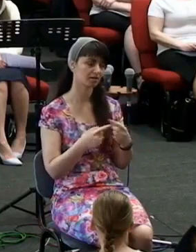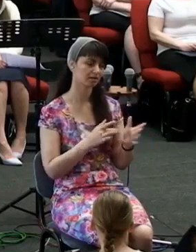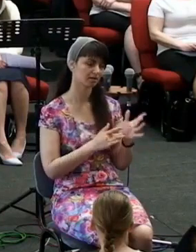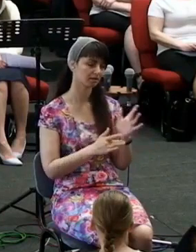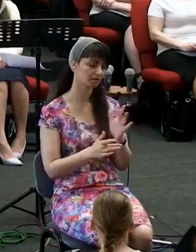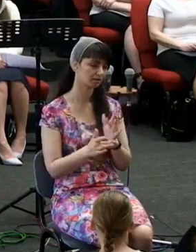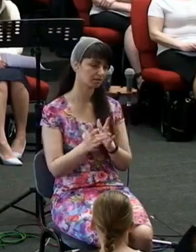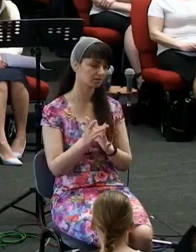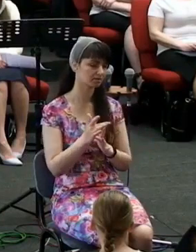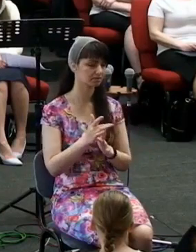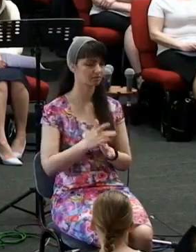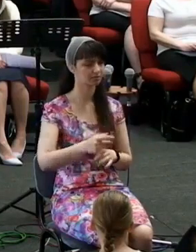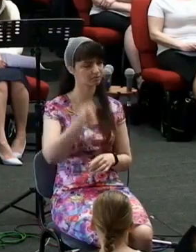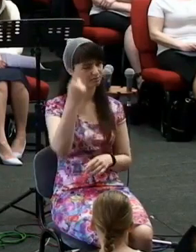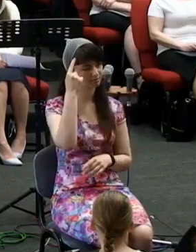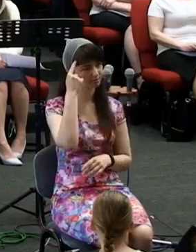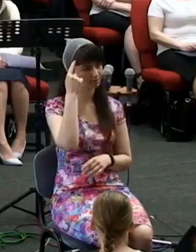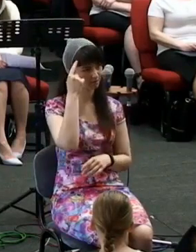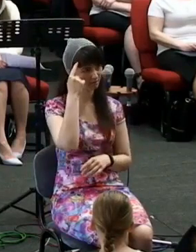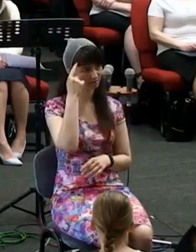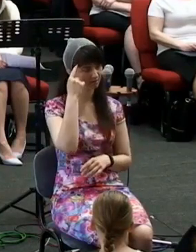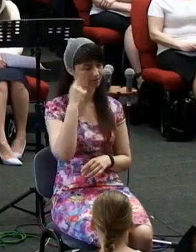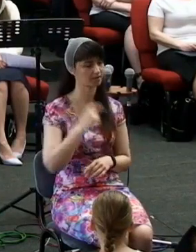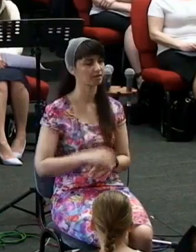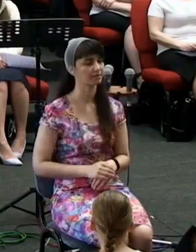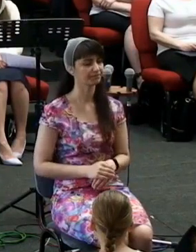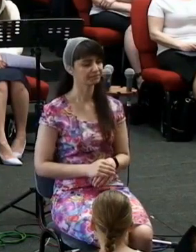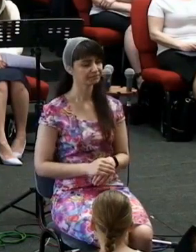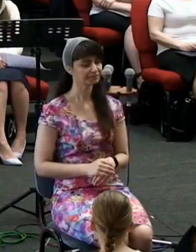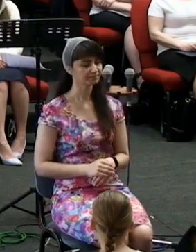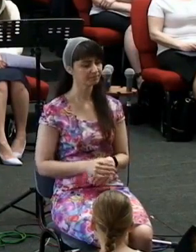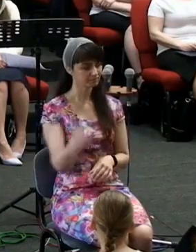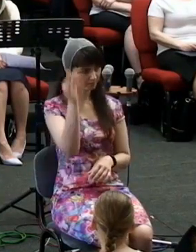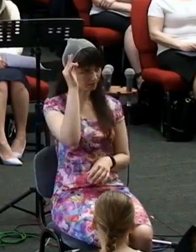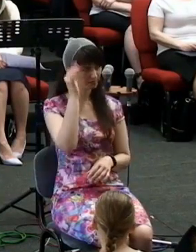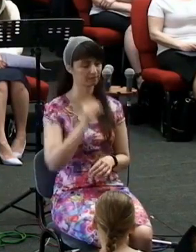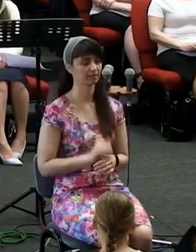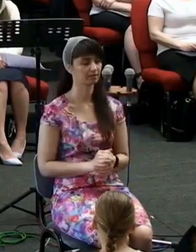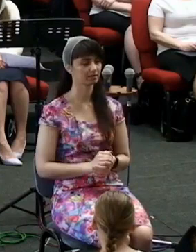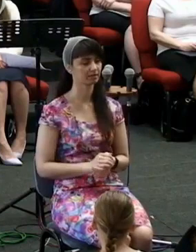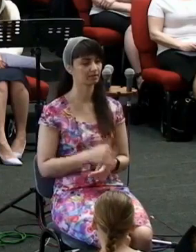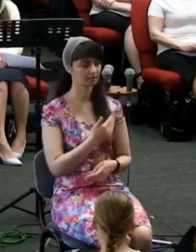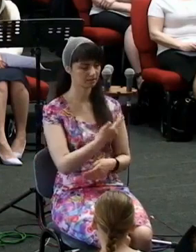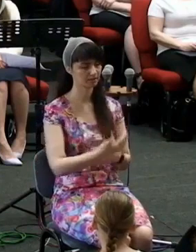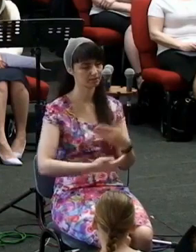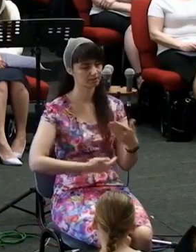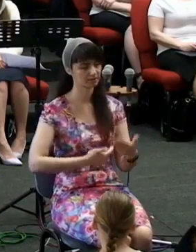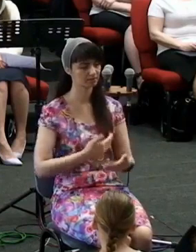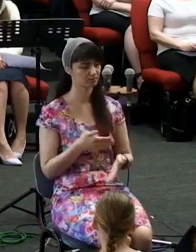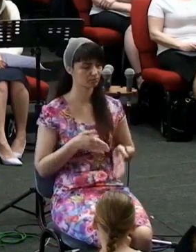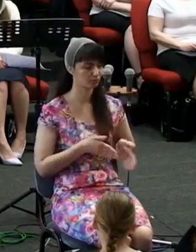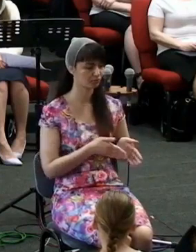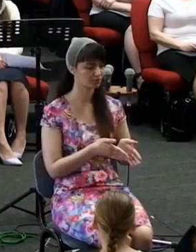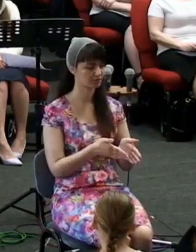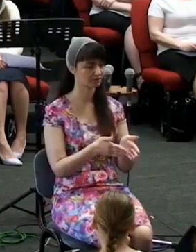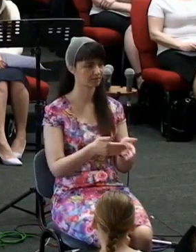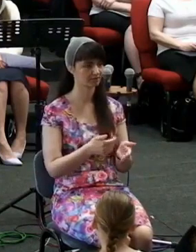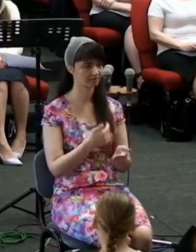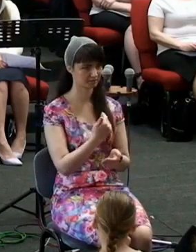Христа нагадає, іди по вузенькій, вона є